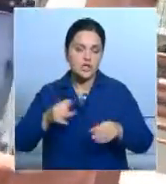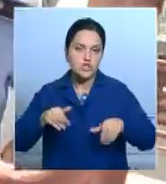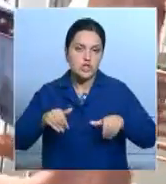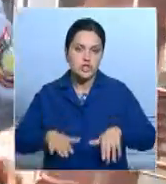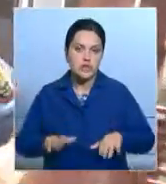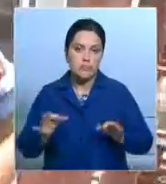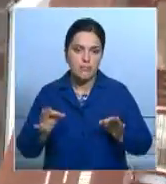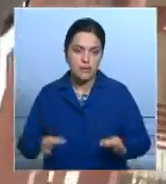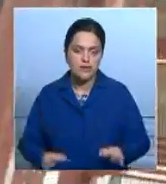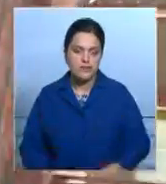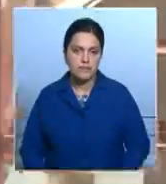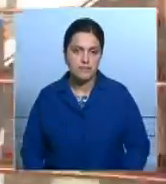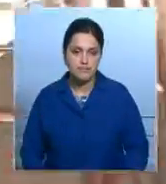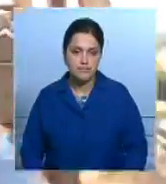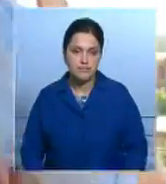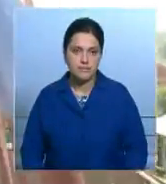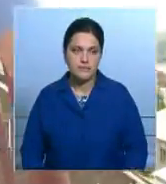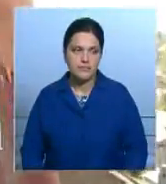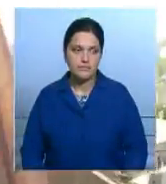принять верное решение.